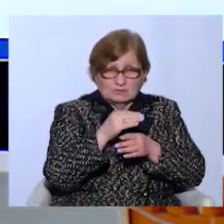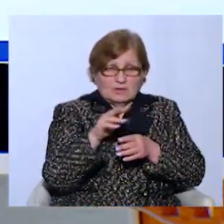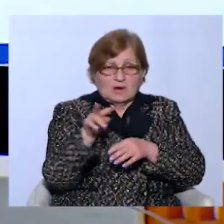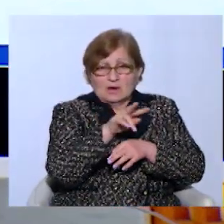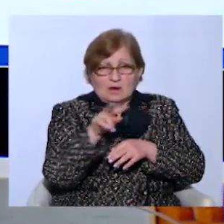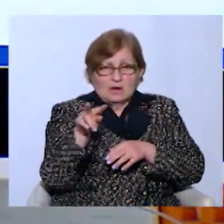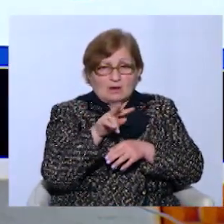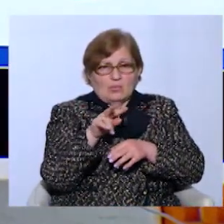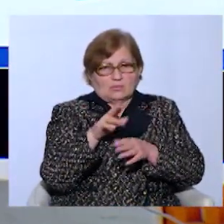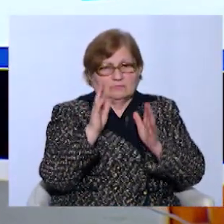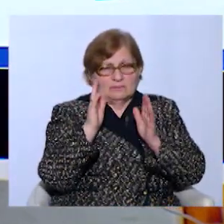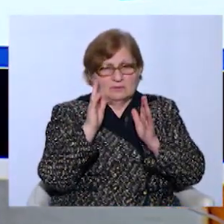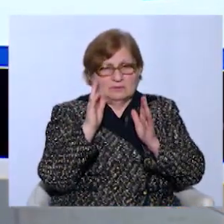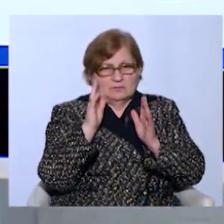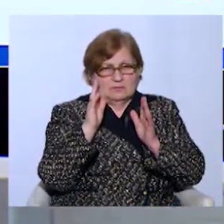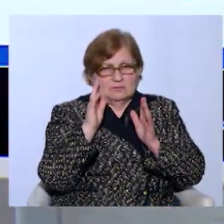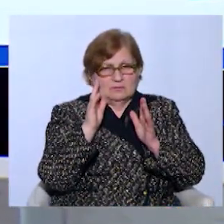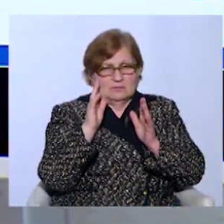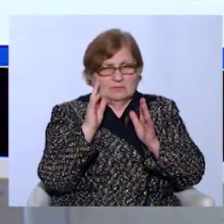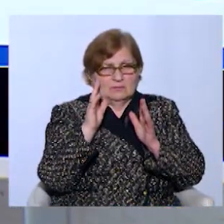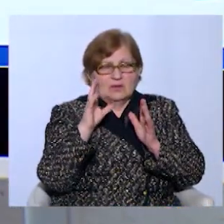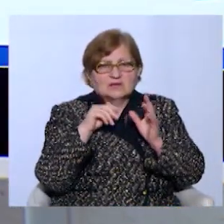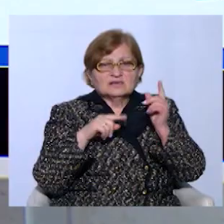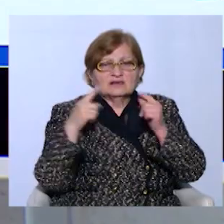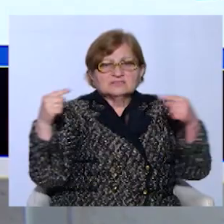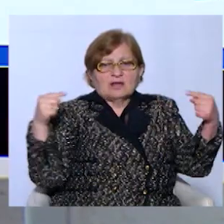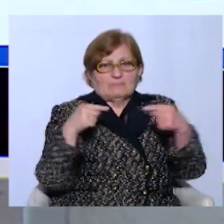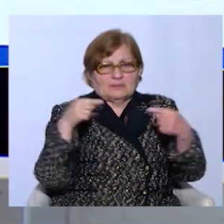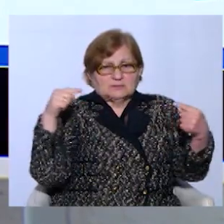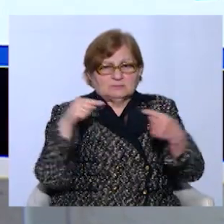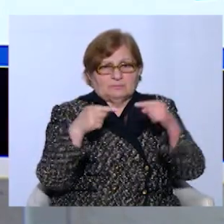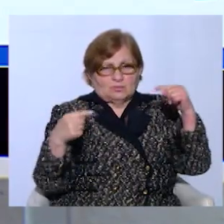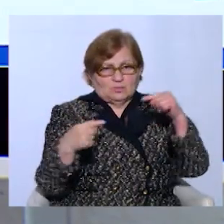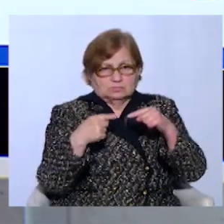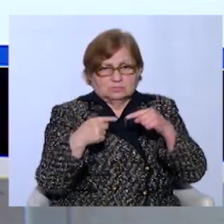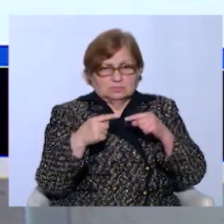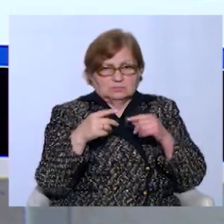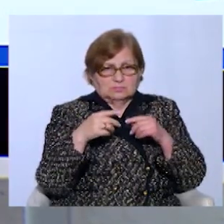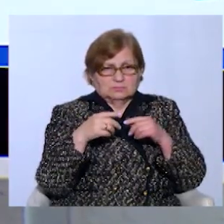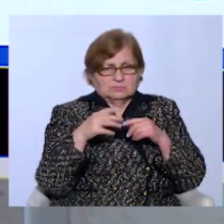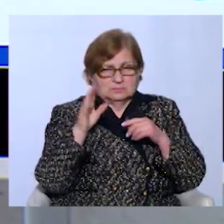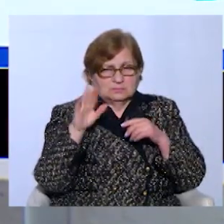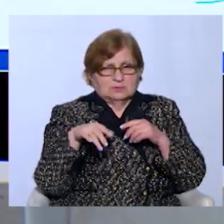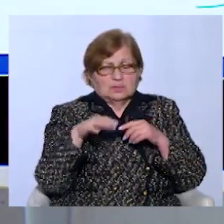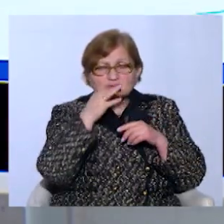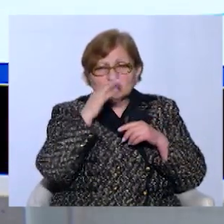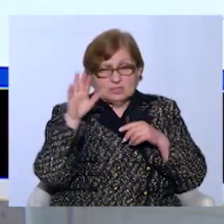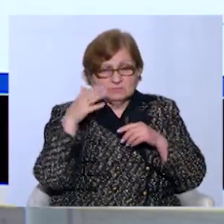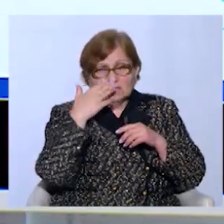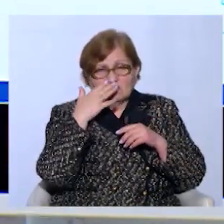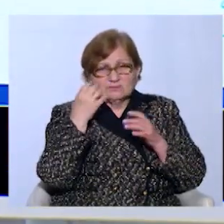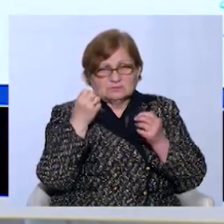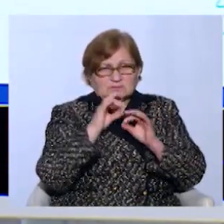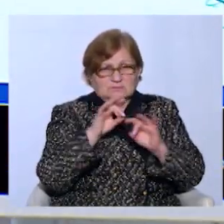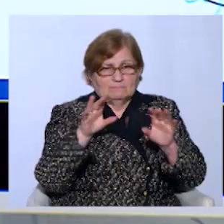ორივე ეს ფუნქცია იცვლება ხდება თავისი საპირისპირო და შეამჩნიეთ აი ჩვენ თუ ტანგენსი ავიღოთ ამას შემდეგ გაკვეთილებში უფრო ესე